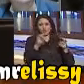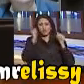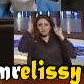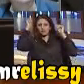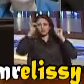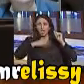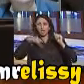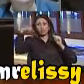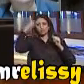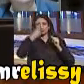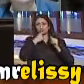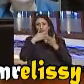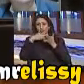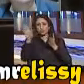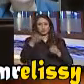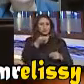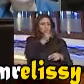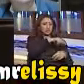الدعوة اللي هي